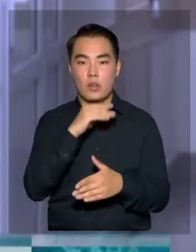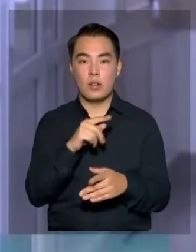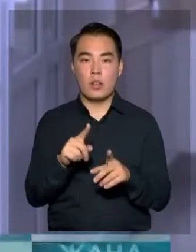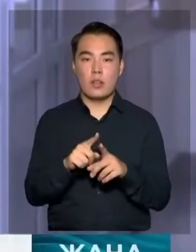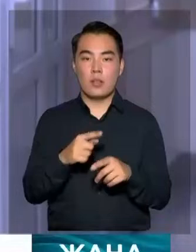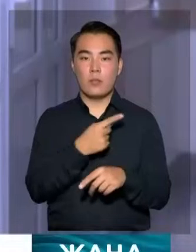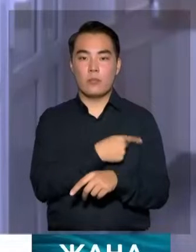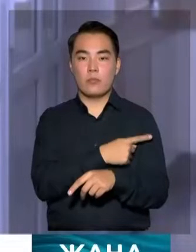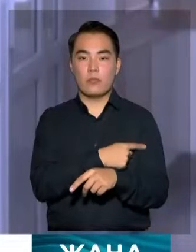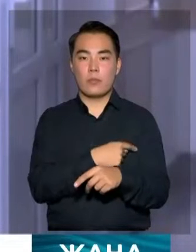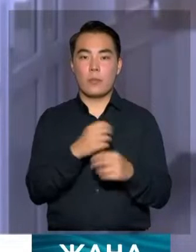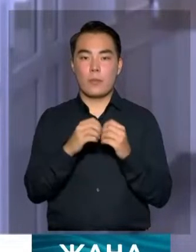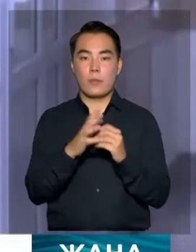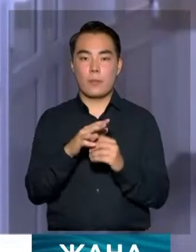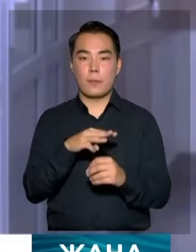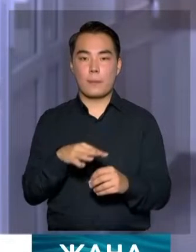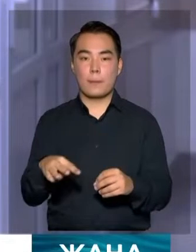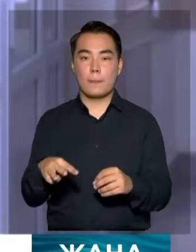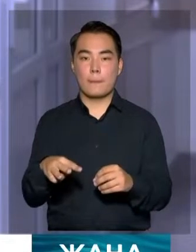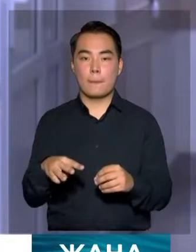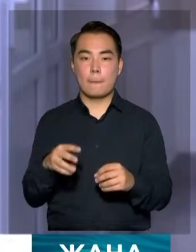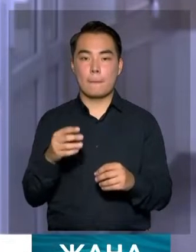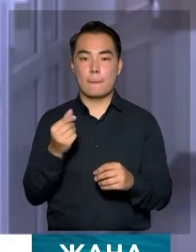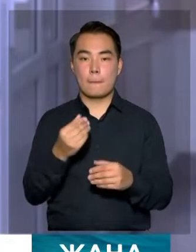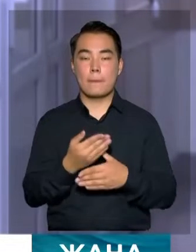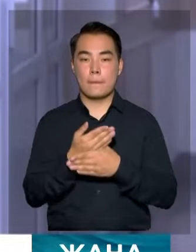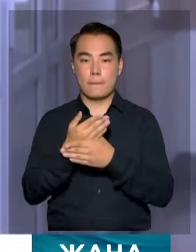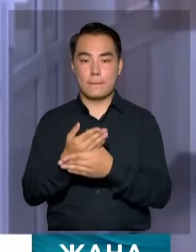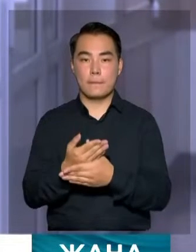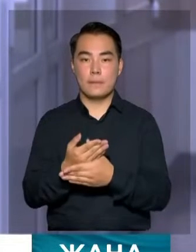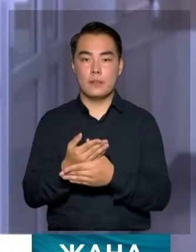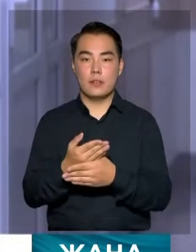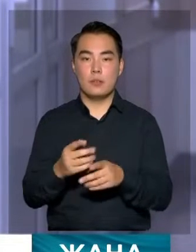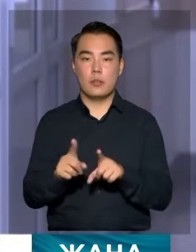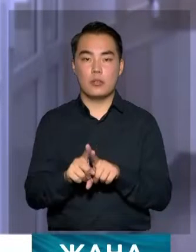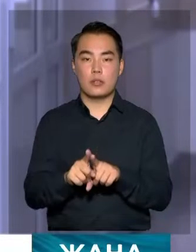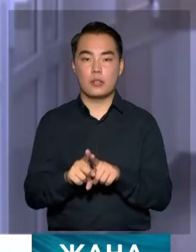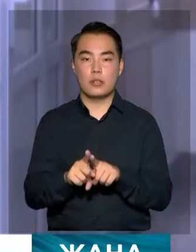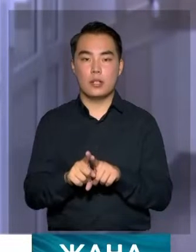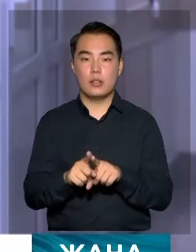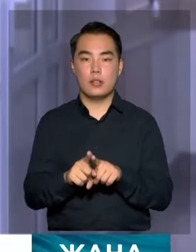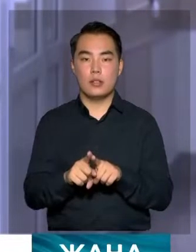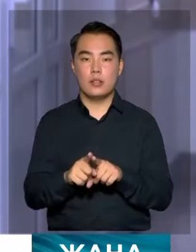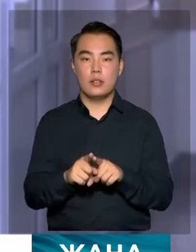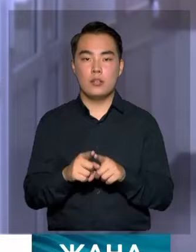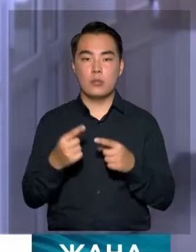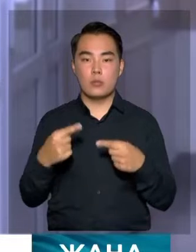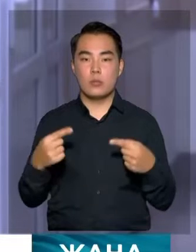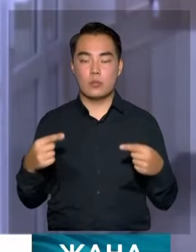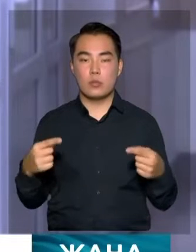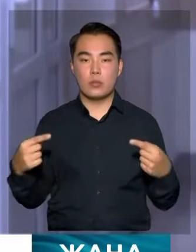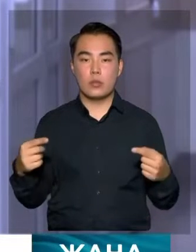бюджетінен 15 миллион қаражаттай бөлініп, қажетті ота жасағанға құрал саймандар алынып